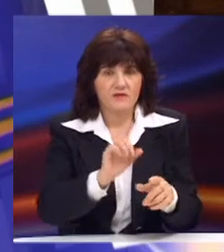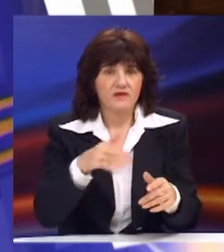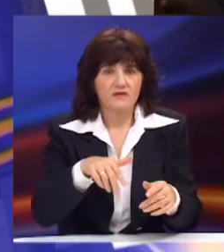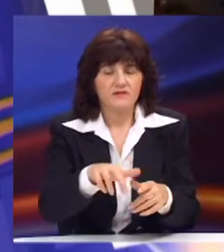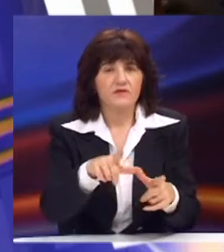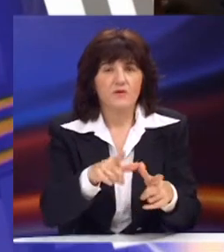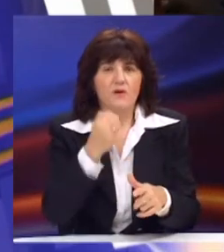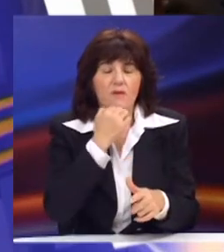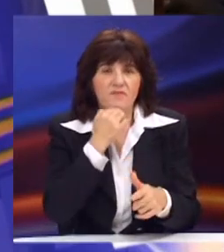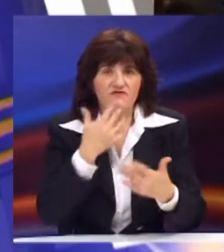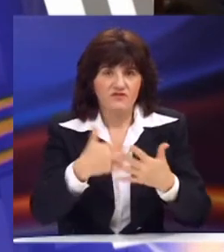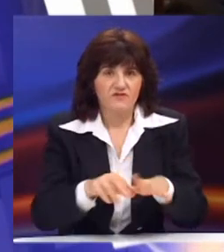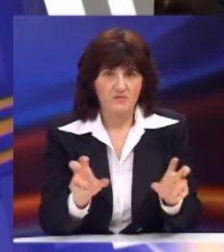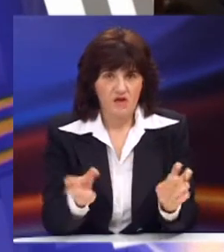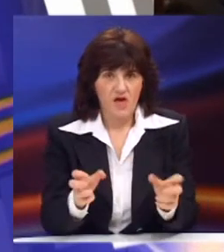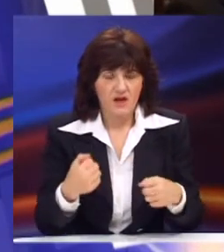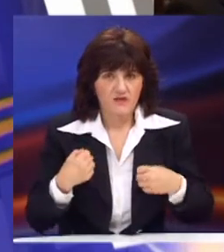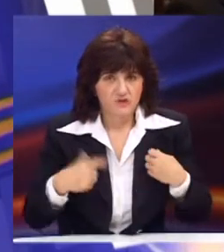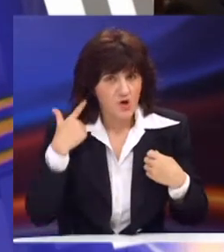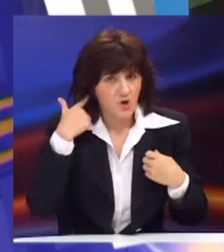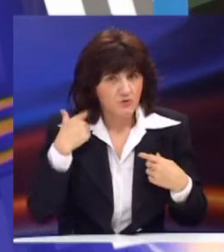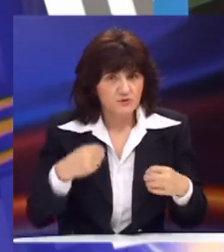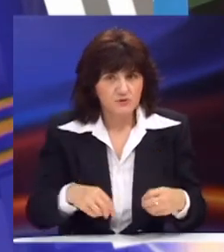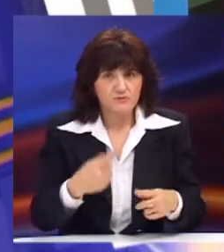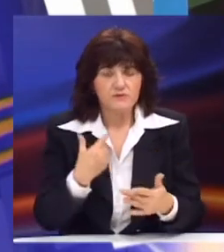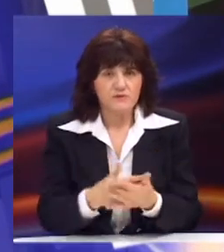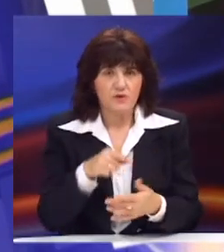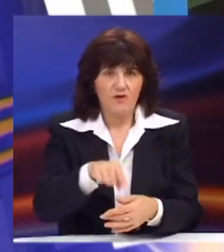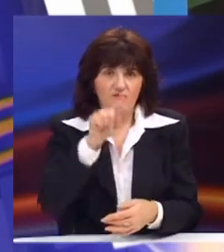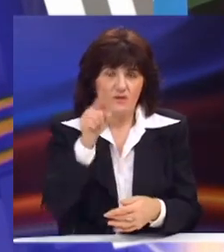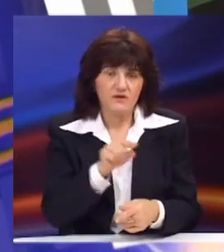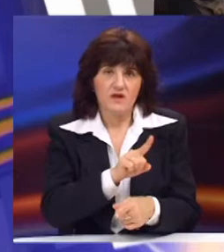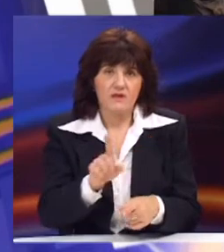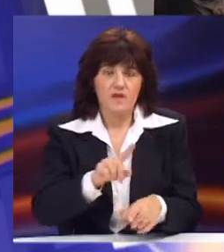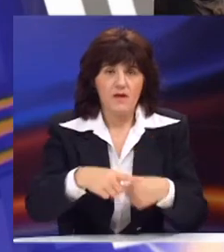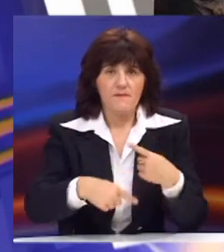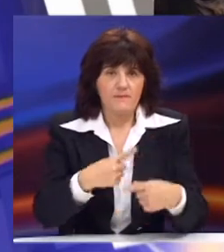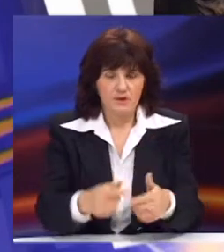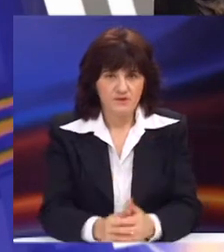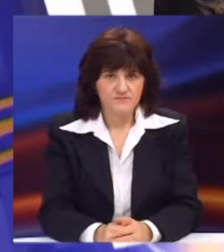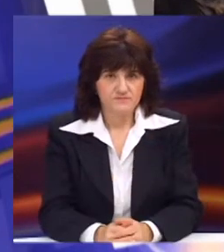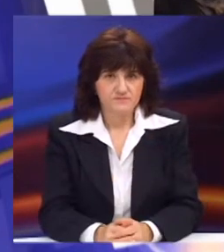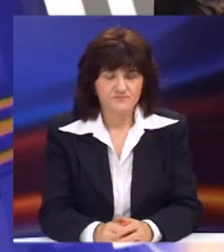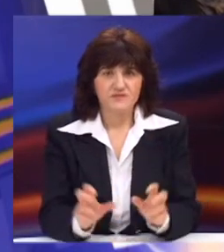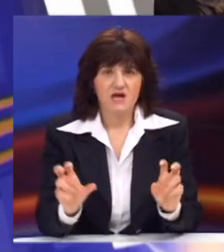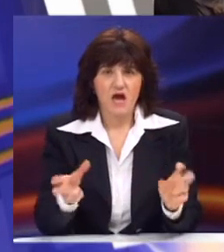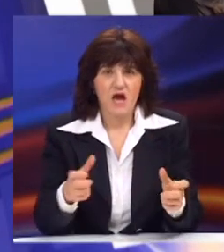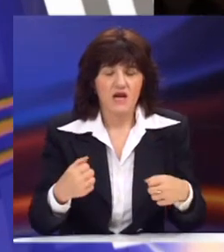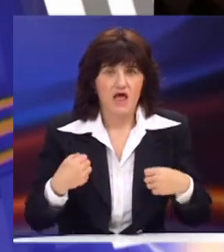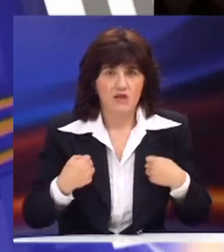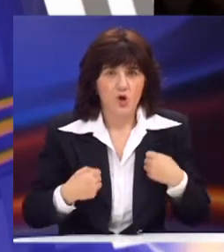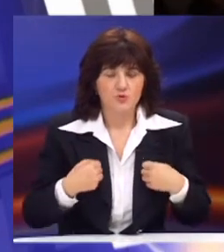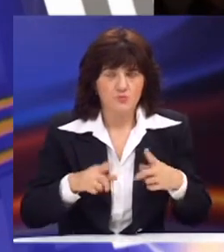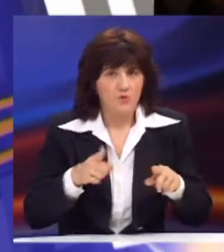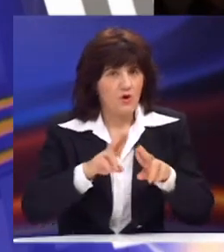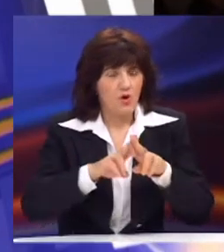i osnivač ovog preduzeća, Skupština grada Subotica. Stav lokalne samouprave po ovom pitanju je nepromenjen. Radio Subotica mora